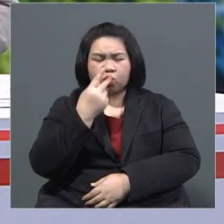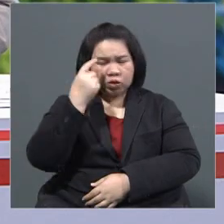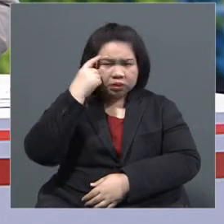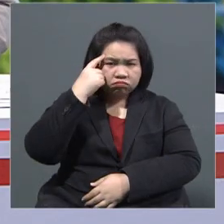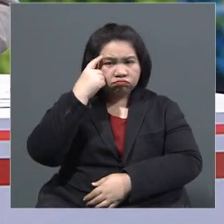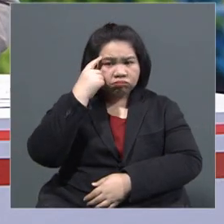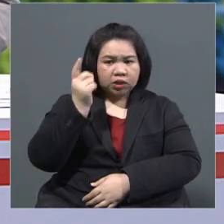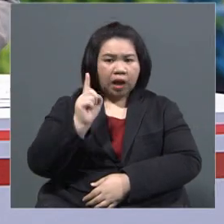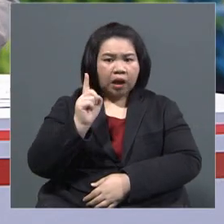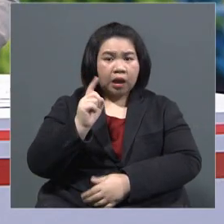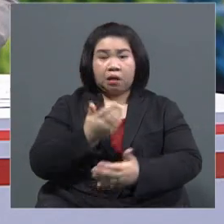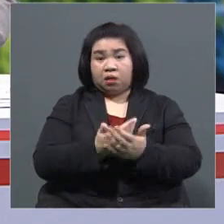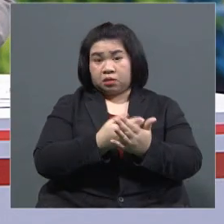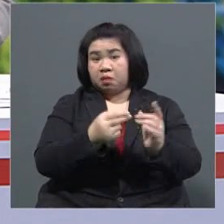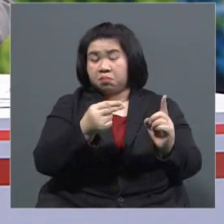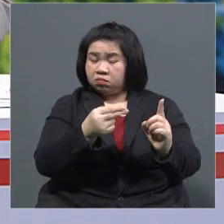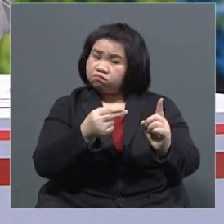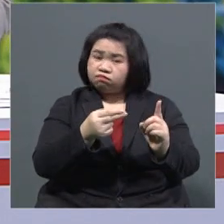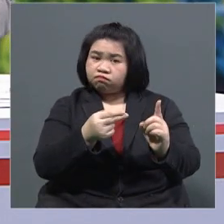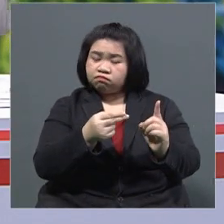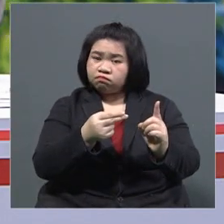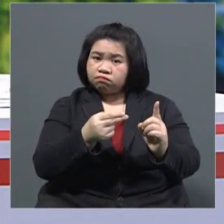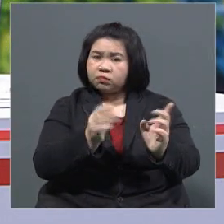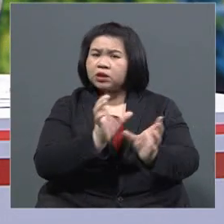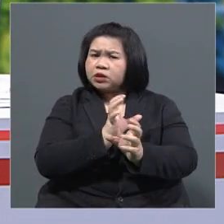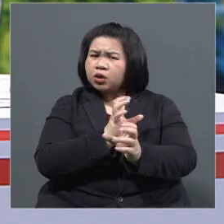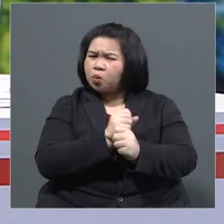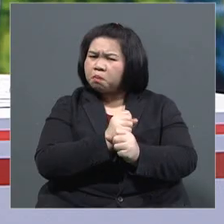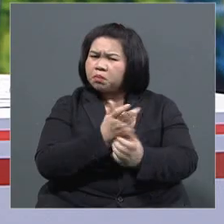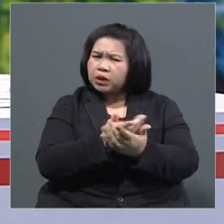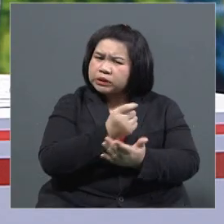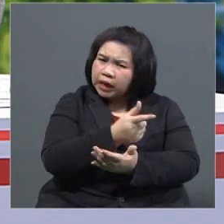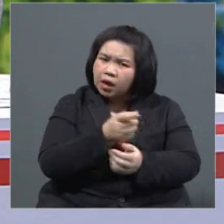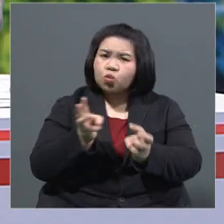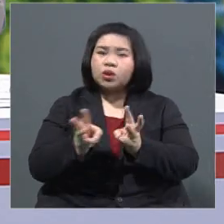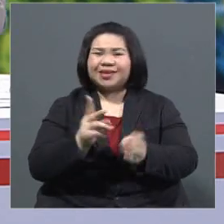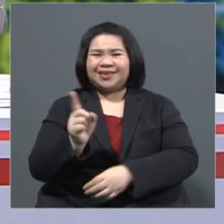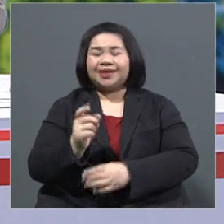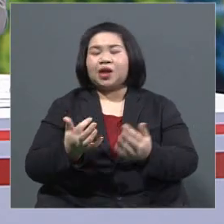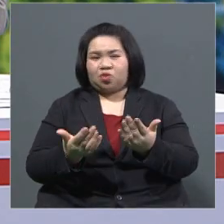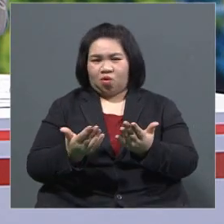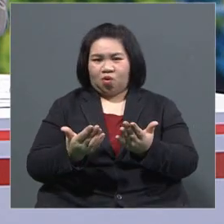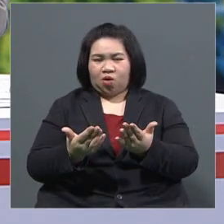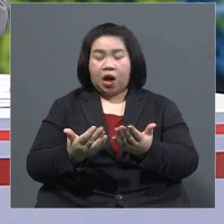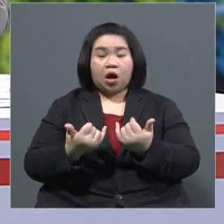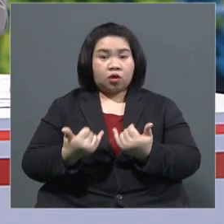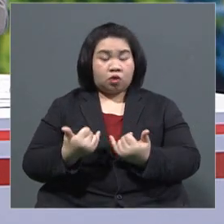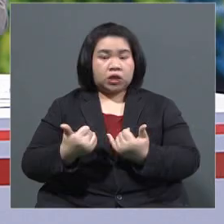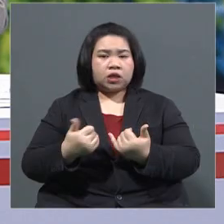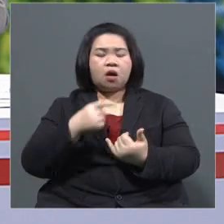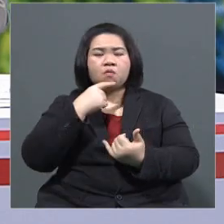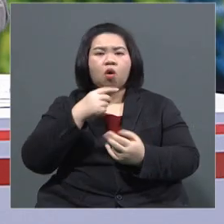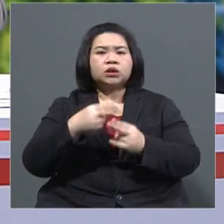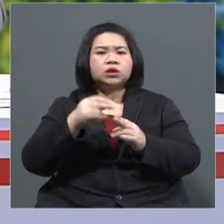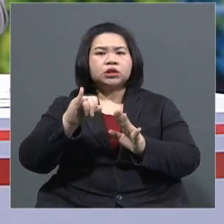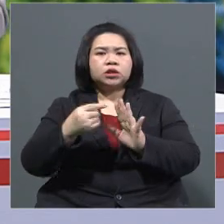แล้ว Digital walletอย่างที่เชอรรี่บอกเนี่ยมันจะมีหน้าตากันอย่างไรแต่ที่แน่ๆคือคุณจุลพันธ์ยืนยันว่าไไน